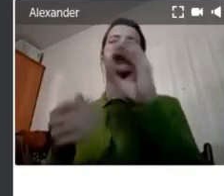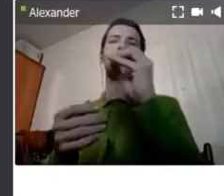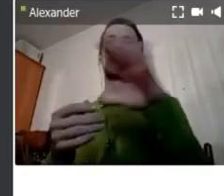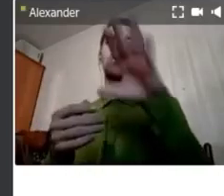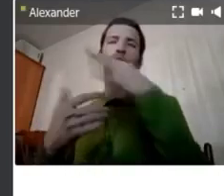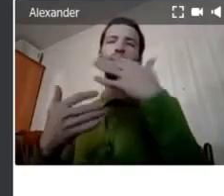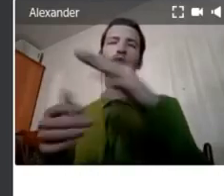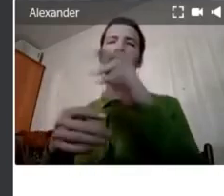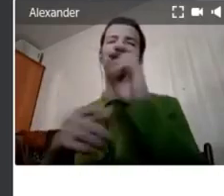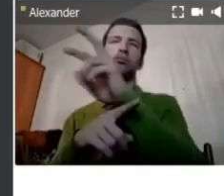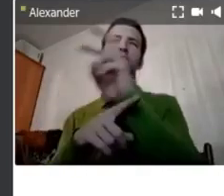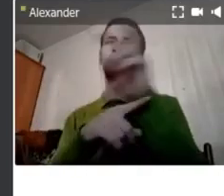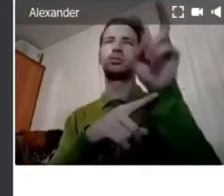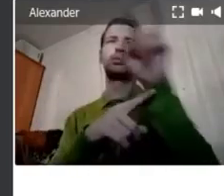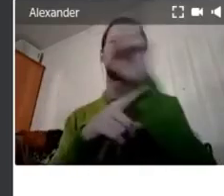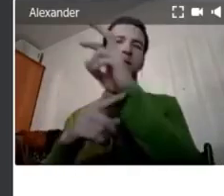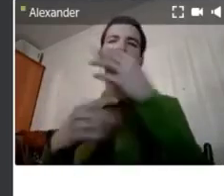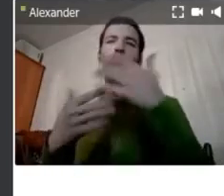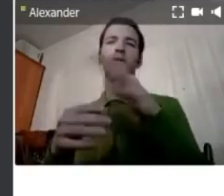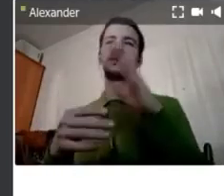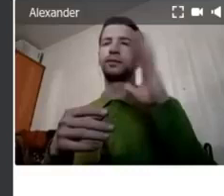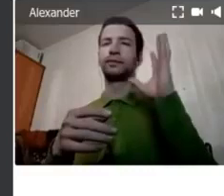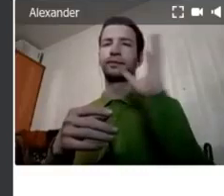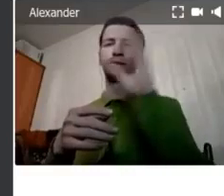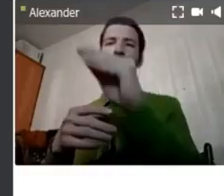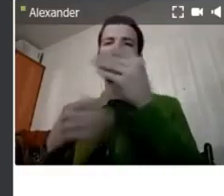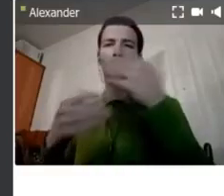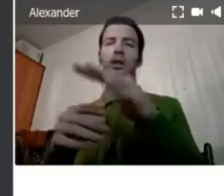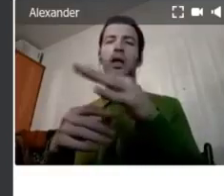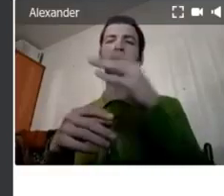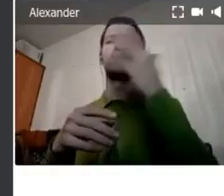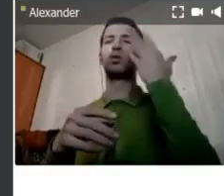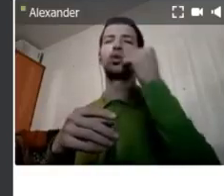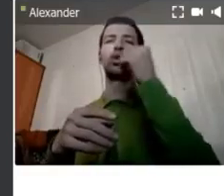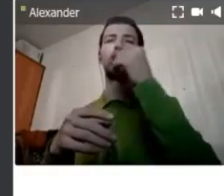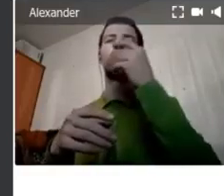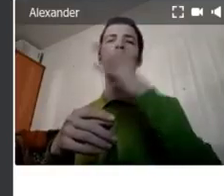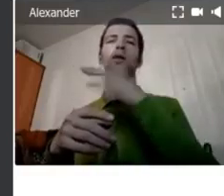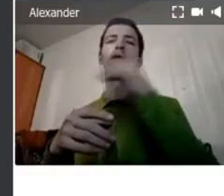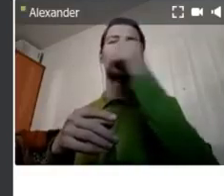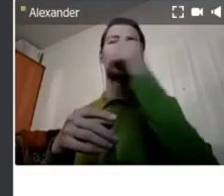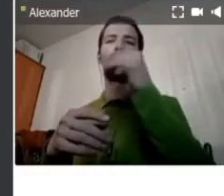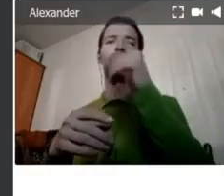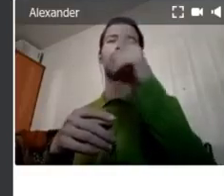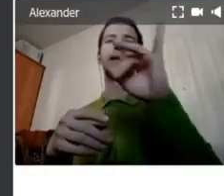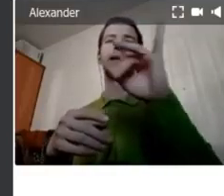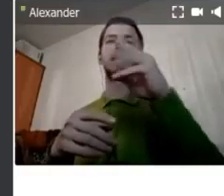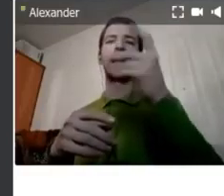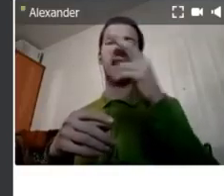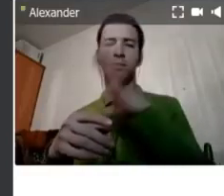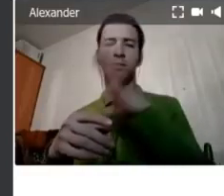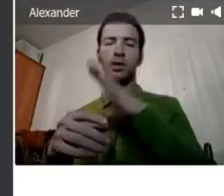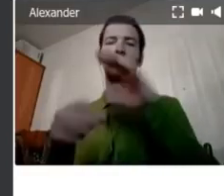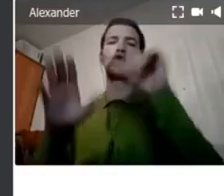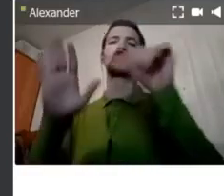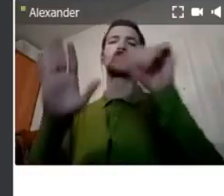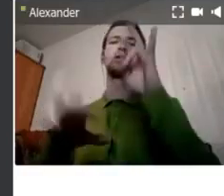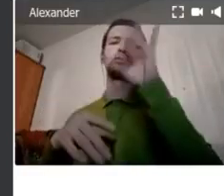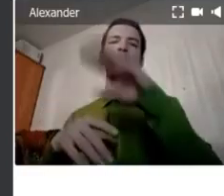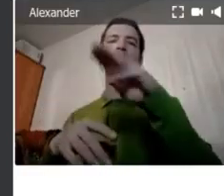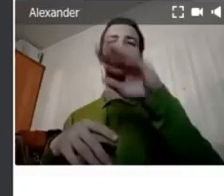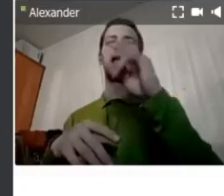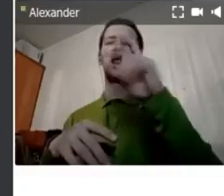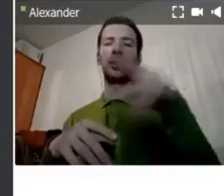момент, что до знакомства с компанией, до знакомства с Global Under Gold я не был вообще нигде, то есть единственное место, где я был,